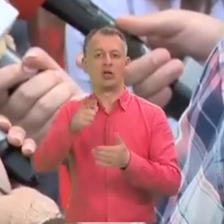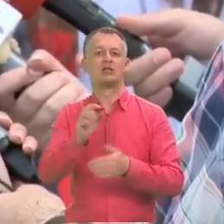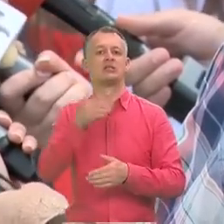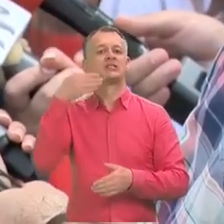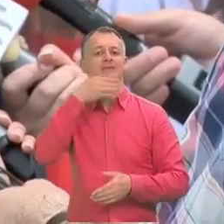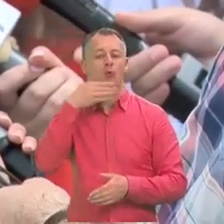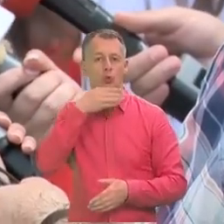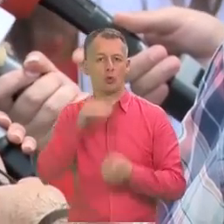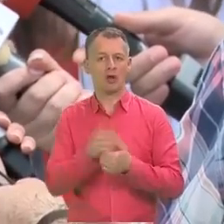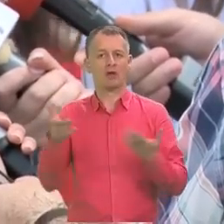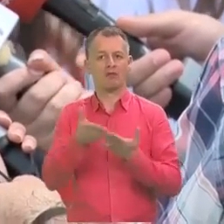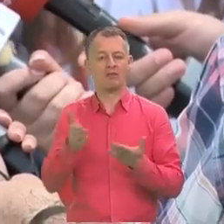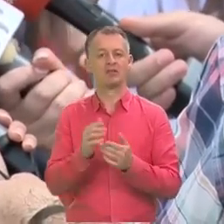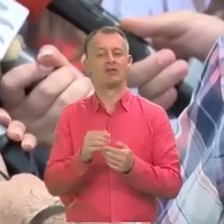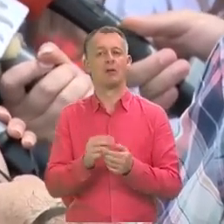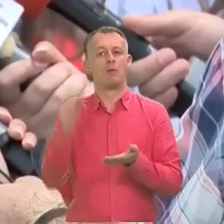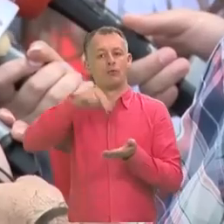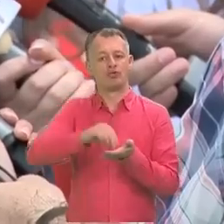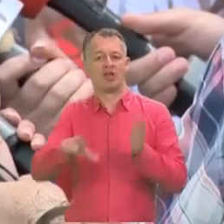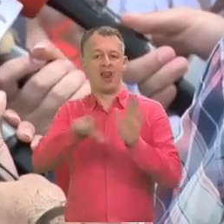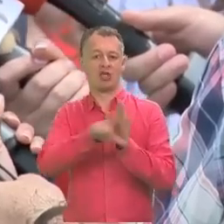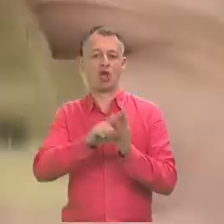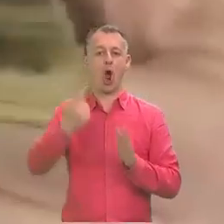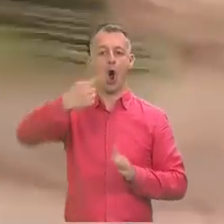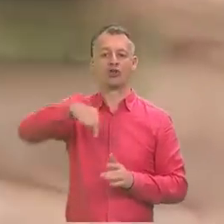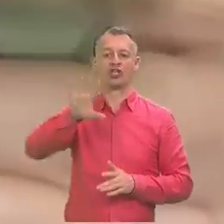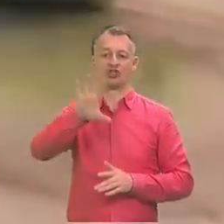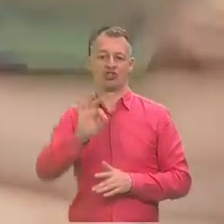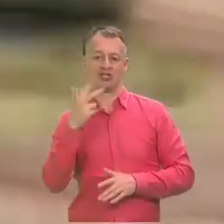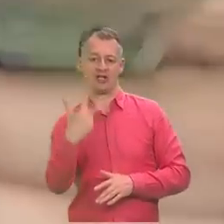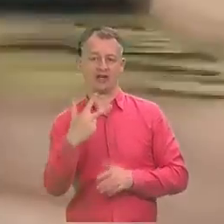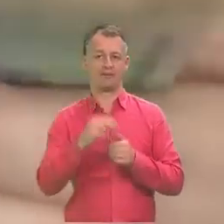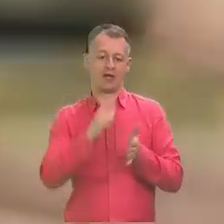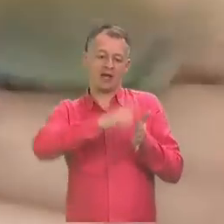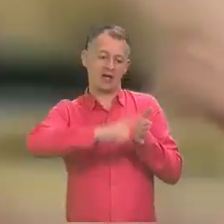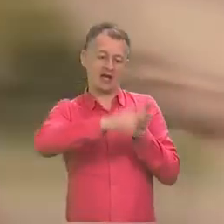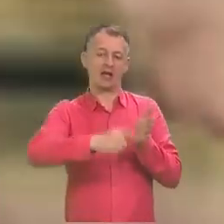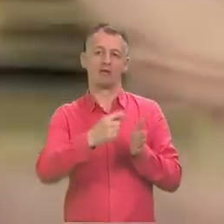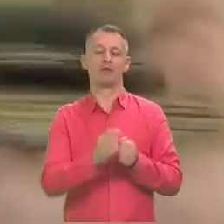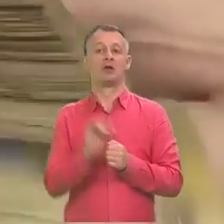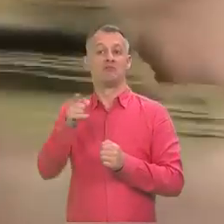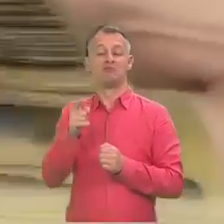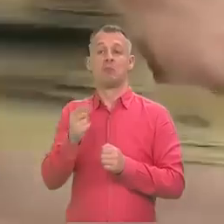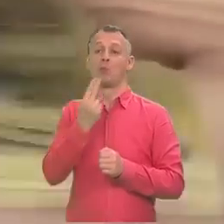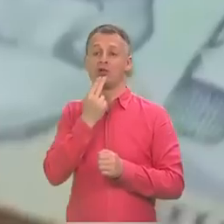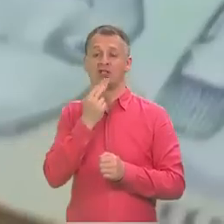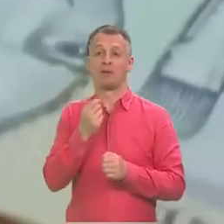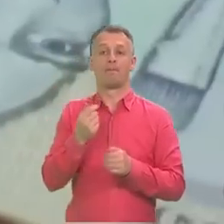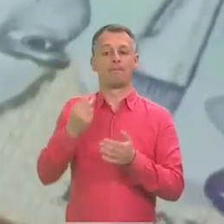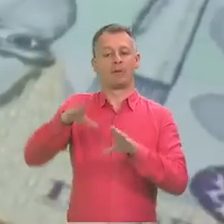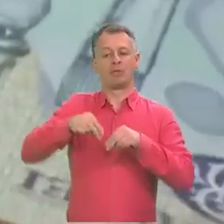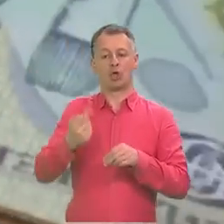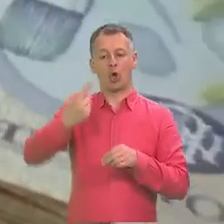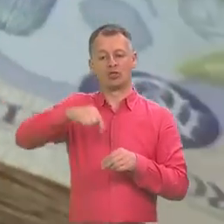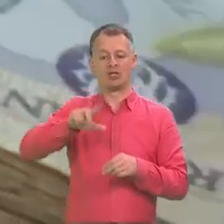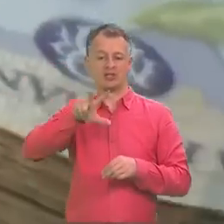sporuri care sunt cuprinse și ele în legea 153. Potrivit Grilei, polițiștii vor primi inițial 374 de lei în plus la